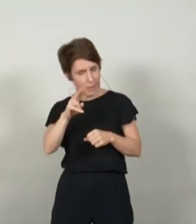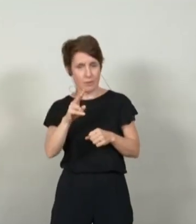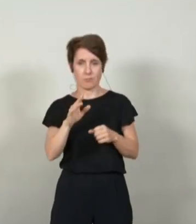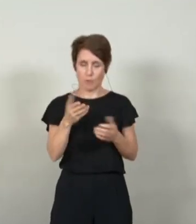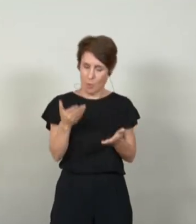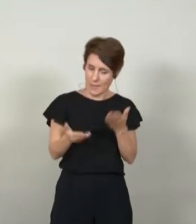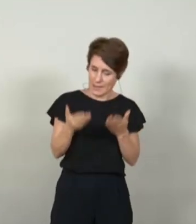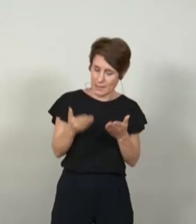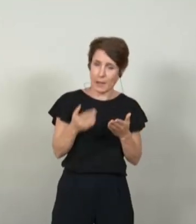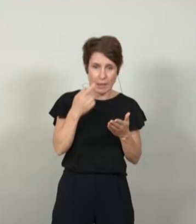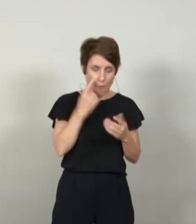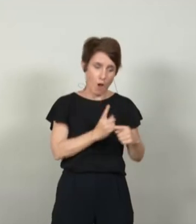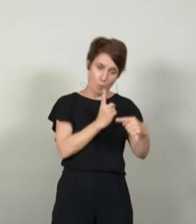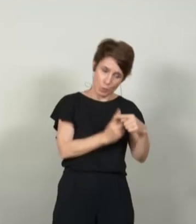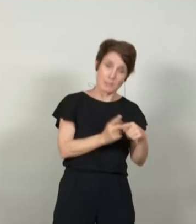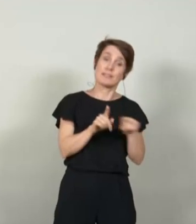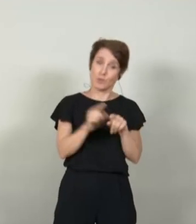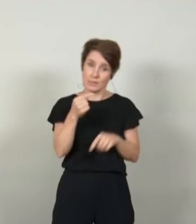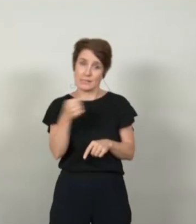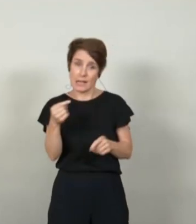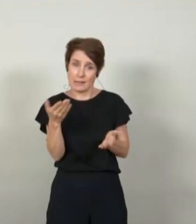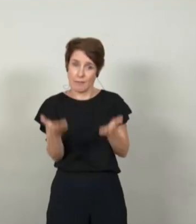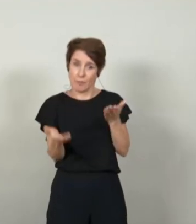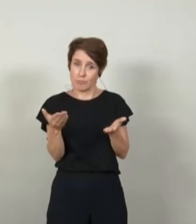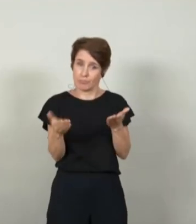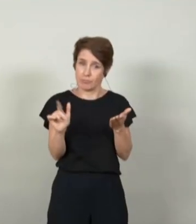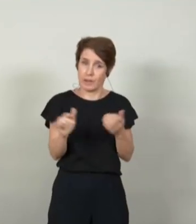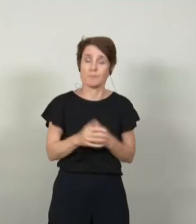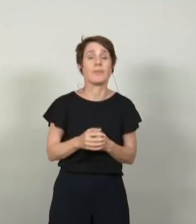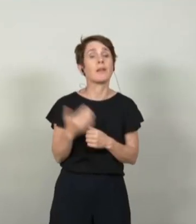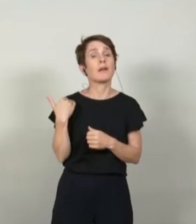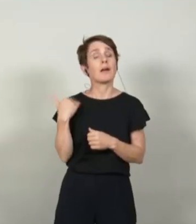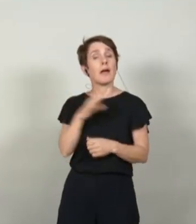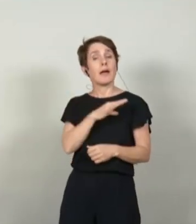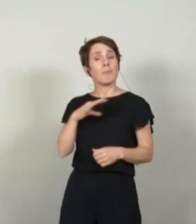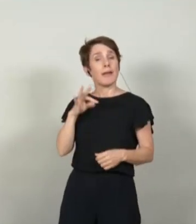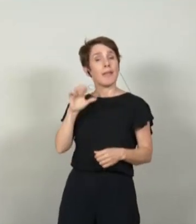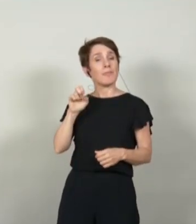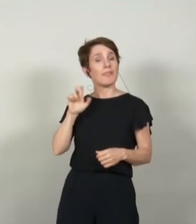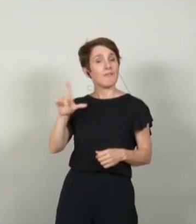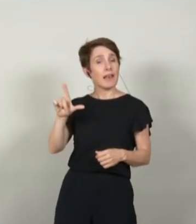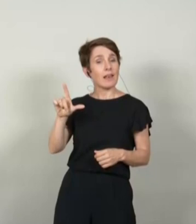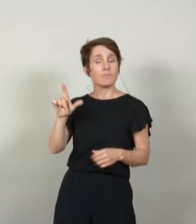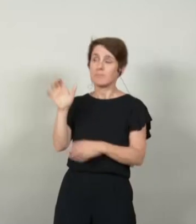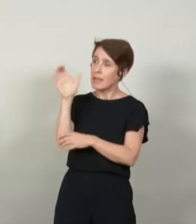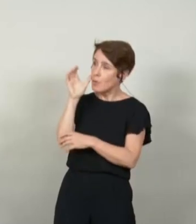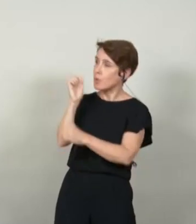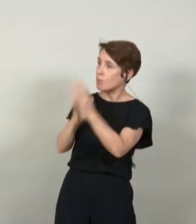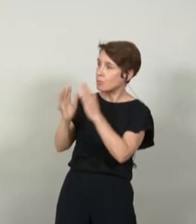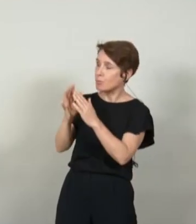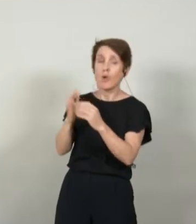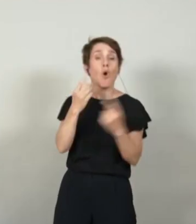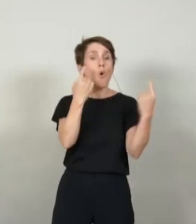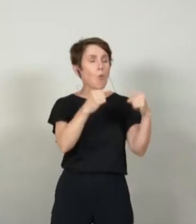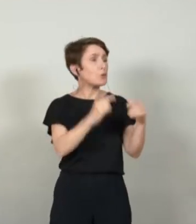mais aussi les manquements et en écoutant mode Tavel et la façon dont elle a présenté ce document et en écoutant les oppositions par la suite je me suis dit